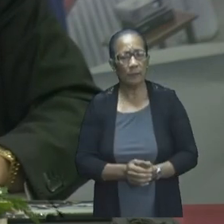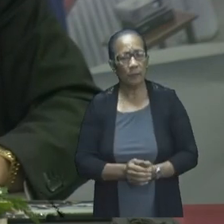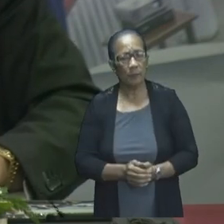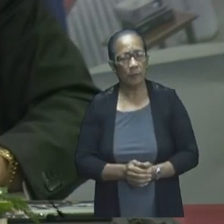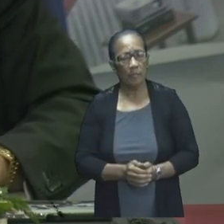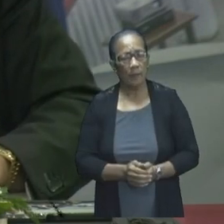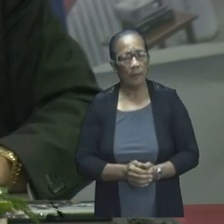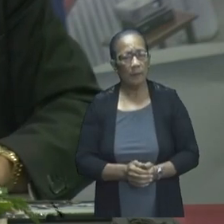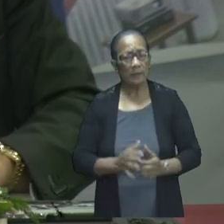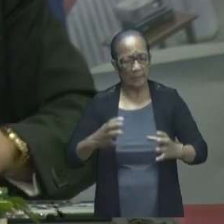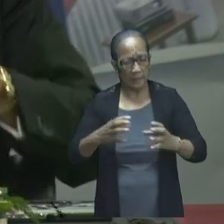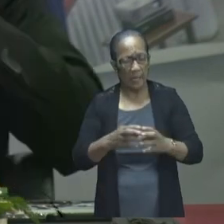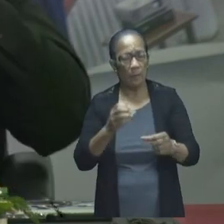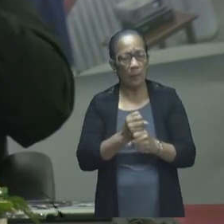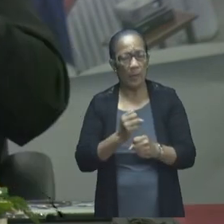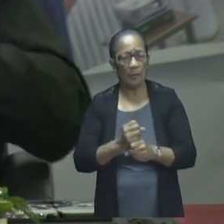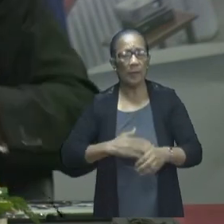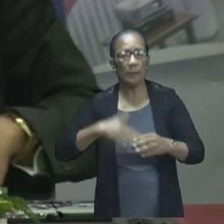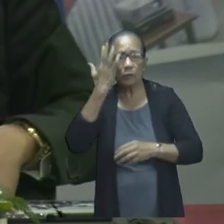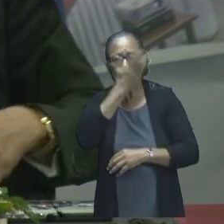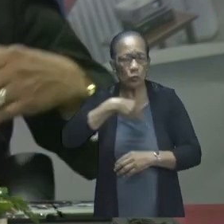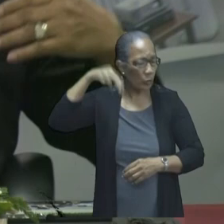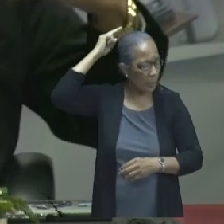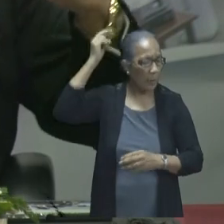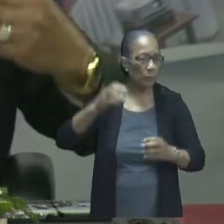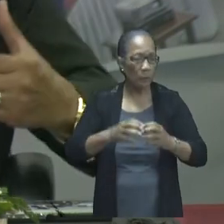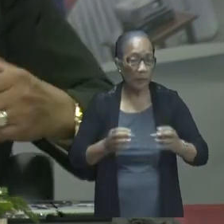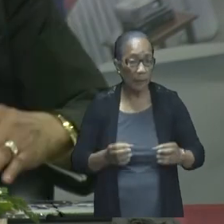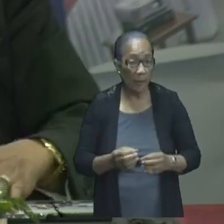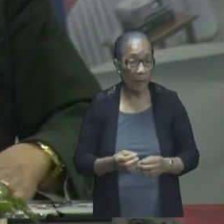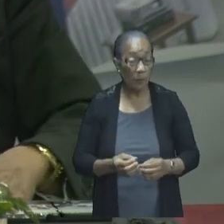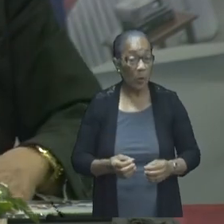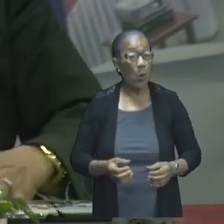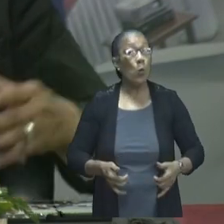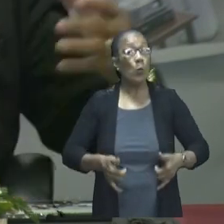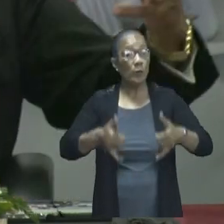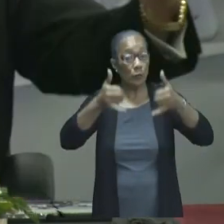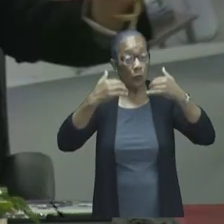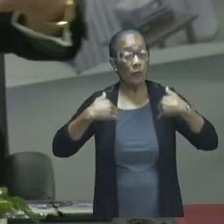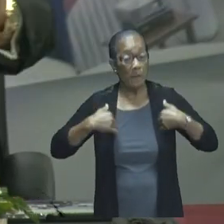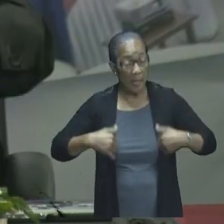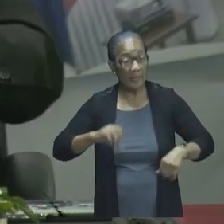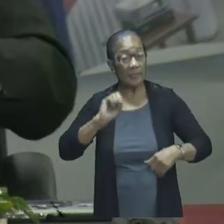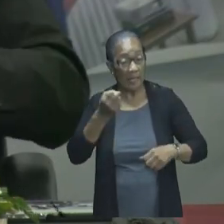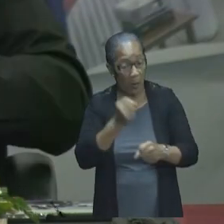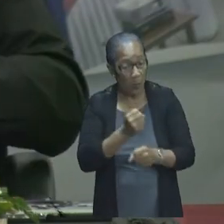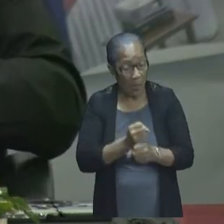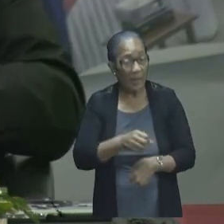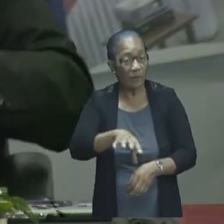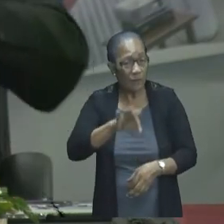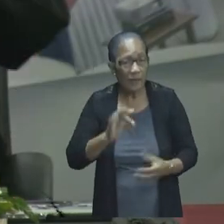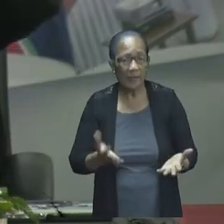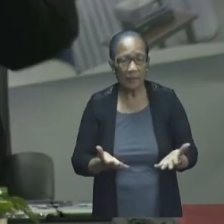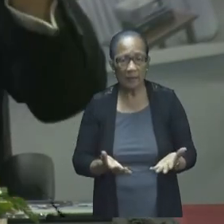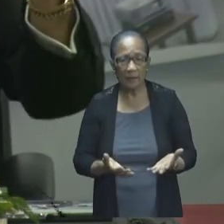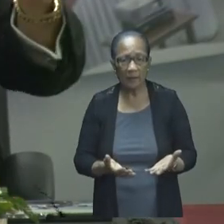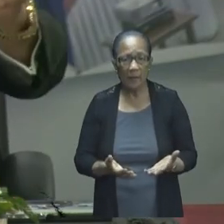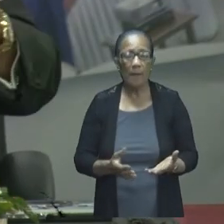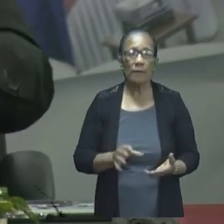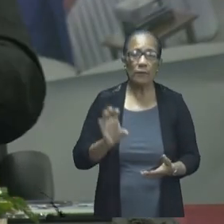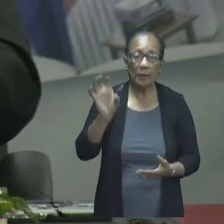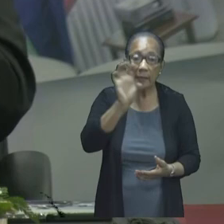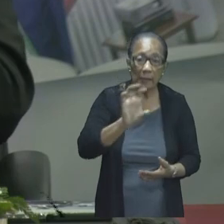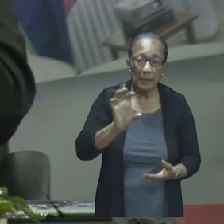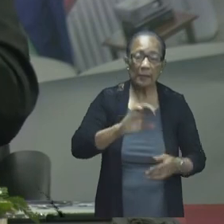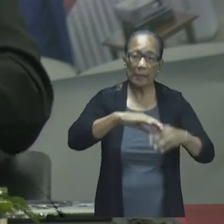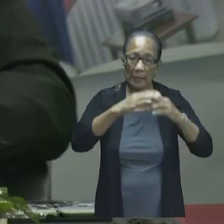bureau en samenwerken met als jullie naast bedrijf weet je voor werkgelegenheid gaat ontstaan maar gaat een zeer effect hebben van de regio door alle